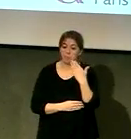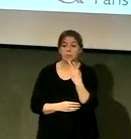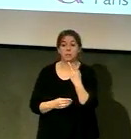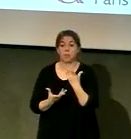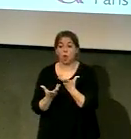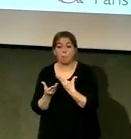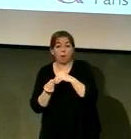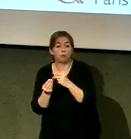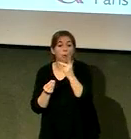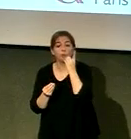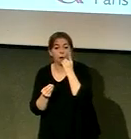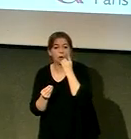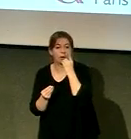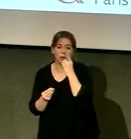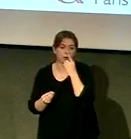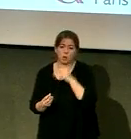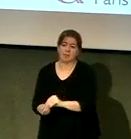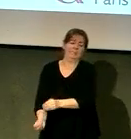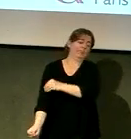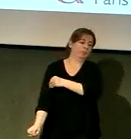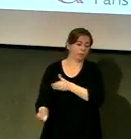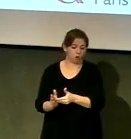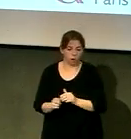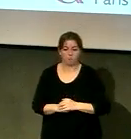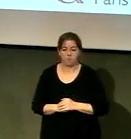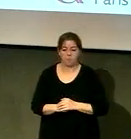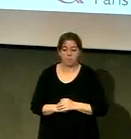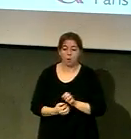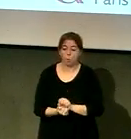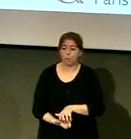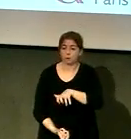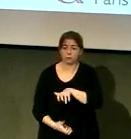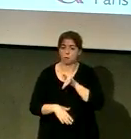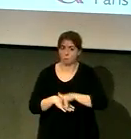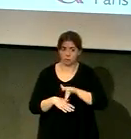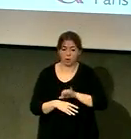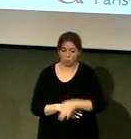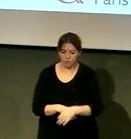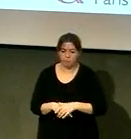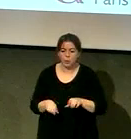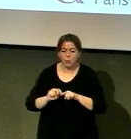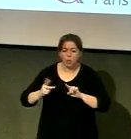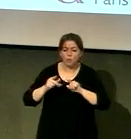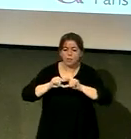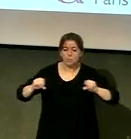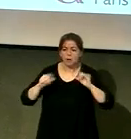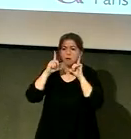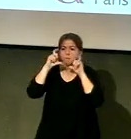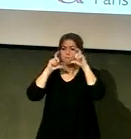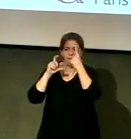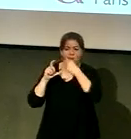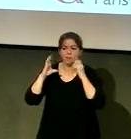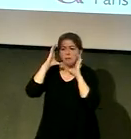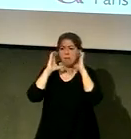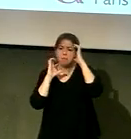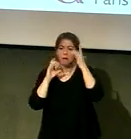produits. Le retard de croissance est souvent présent. La dysmorphie faciale et les malformations,